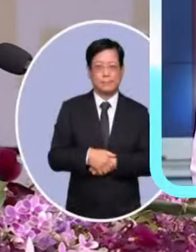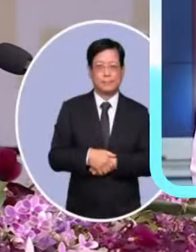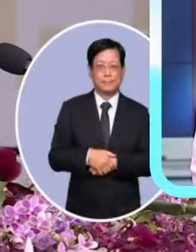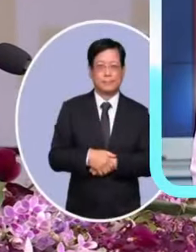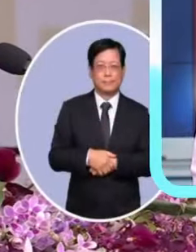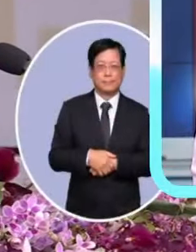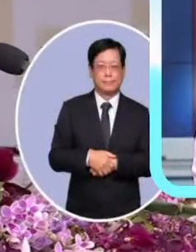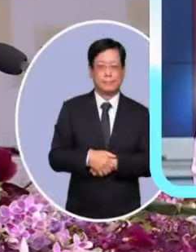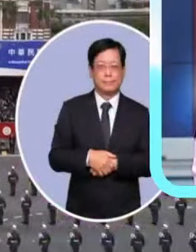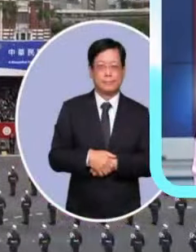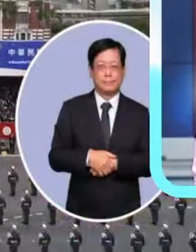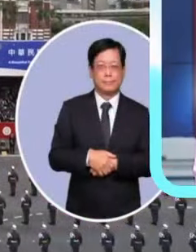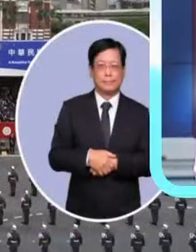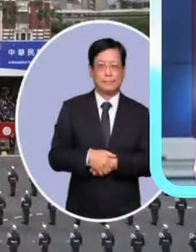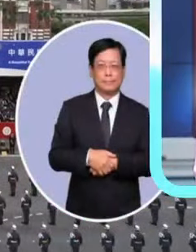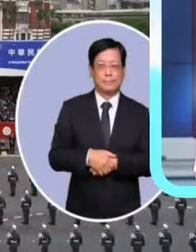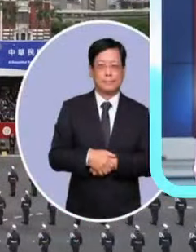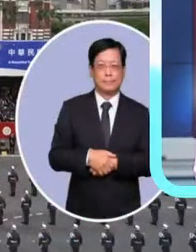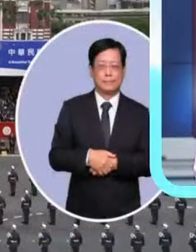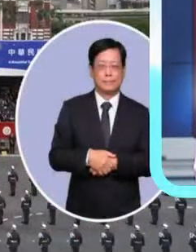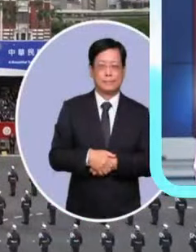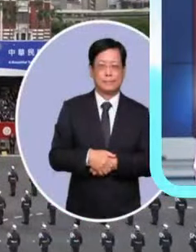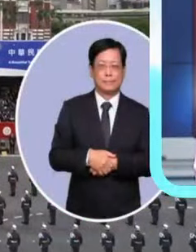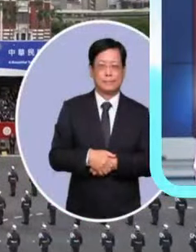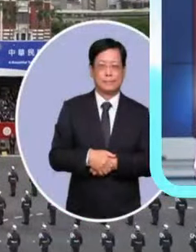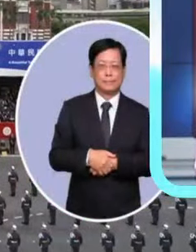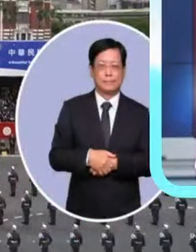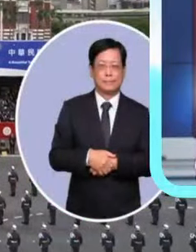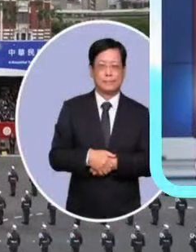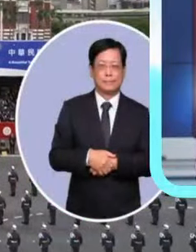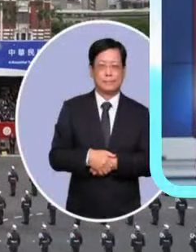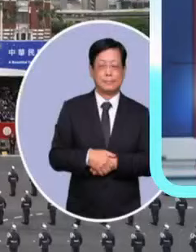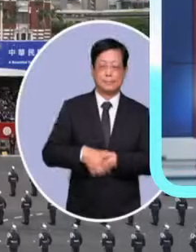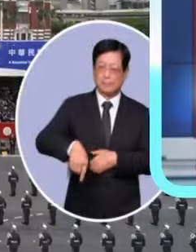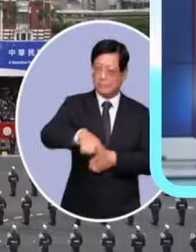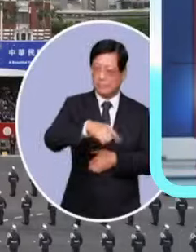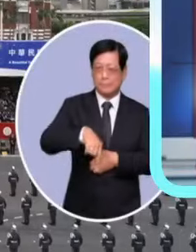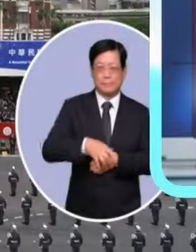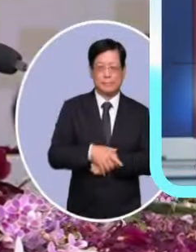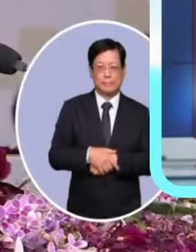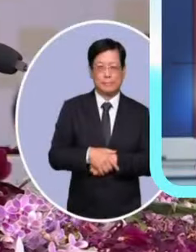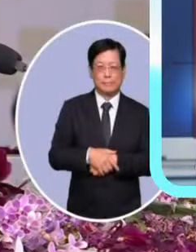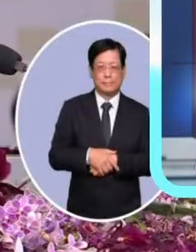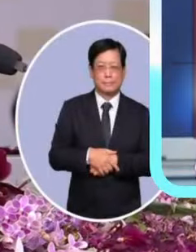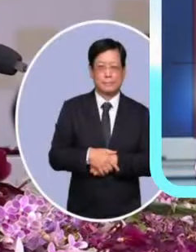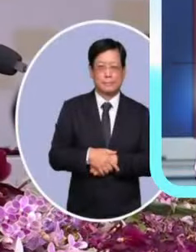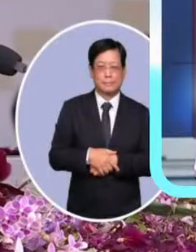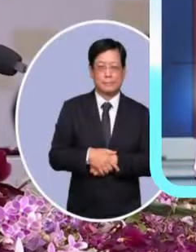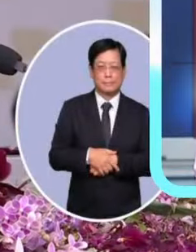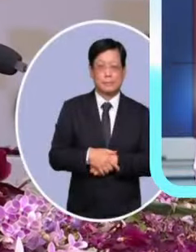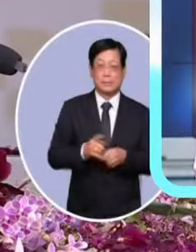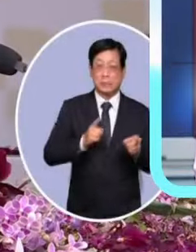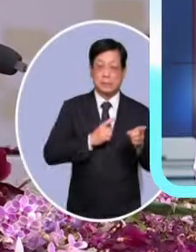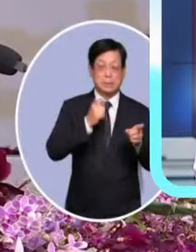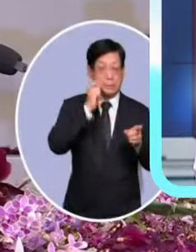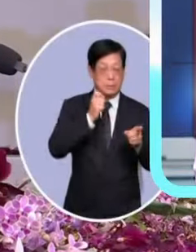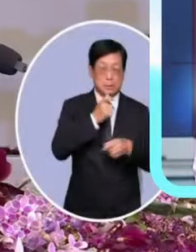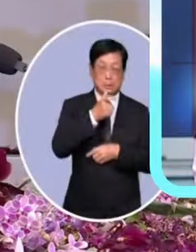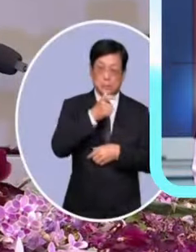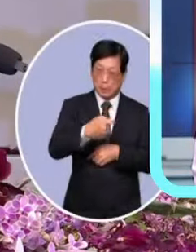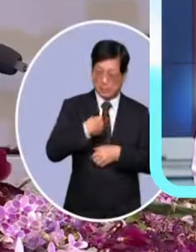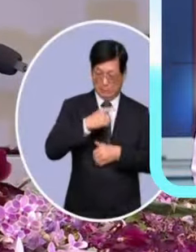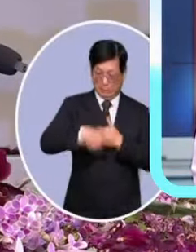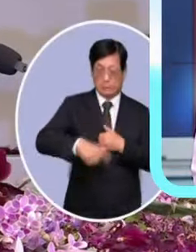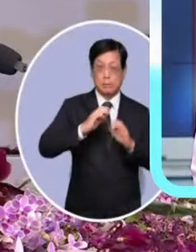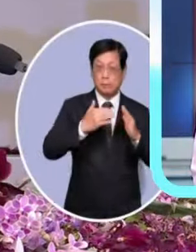是你的重点就是互不隶属。然后而且刚刚我在微信还看到另外一篇文章，他说赖清德就是铁了心了，就